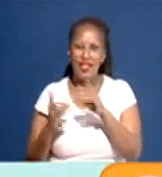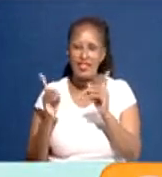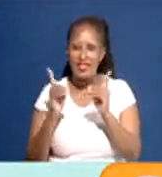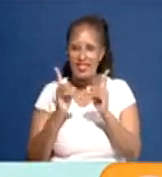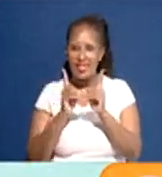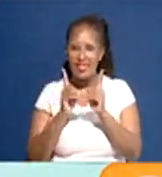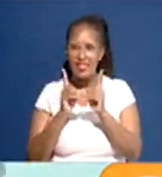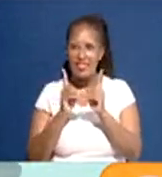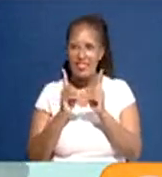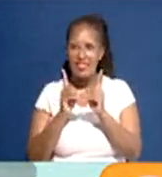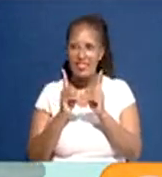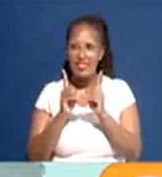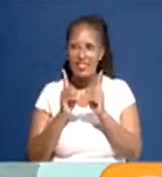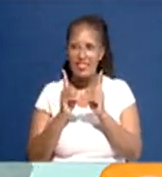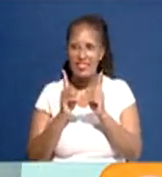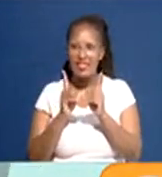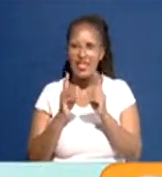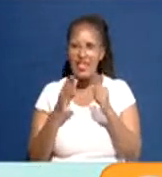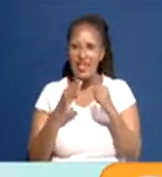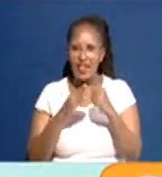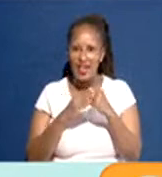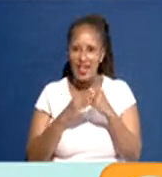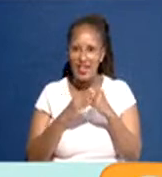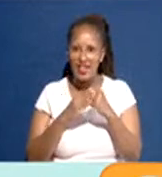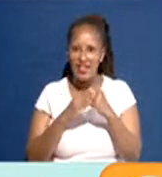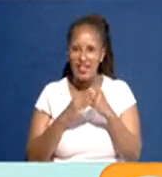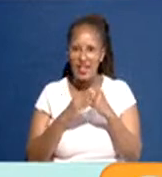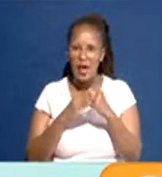tarehe 9 mwezi wa 8